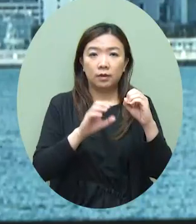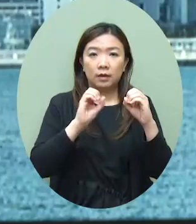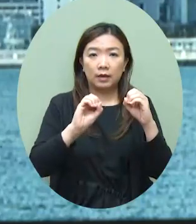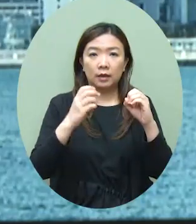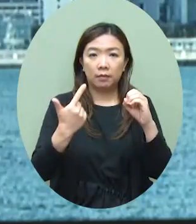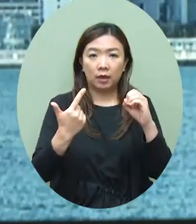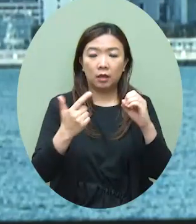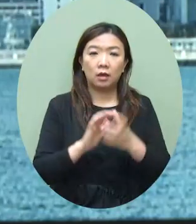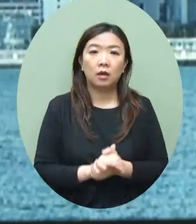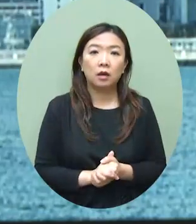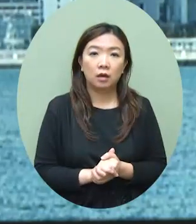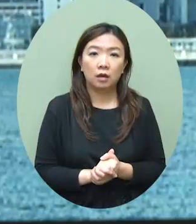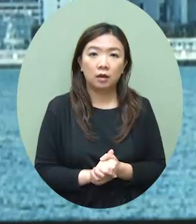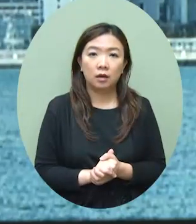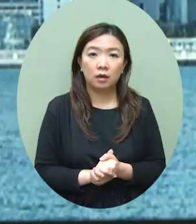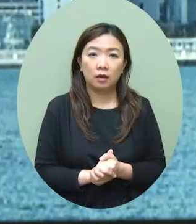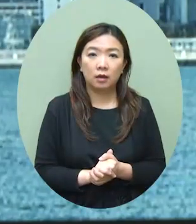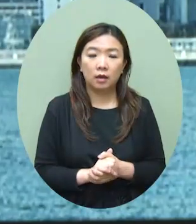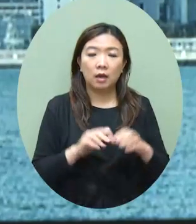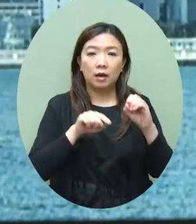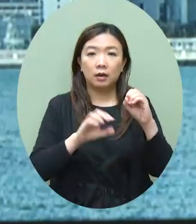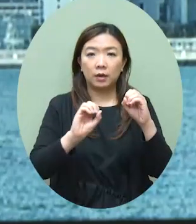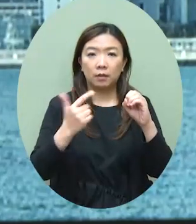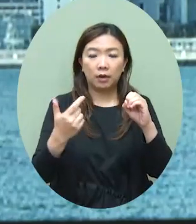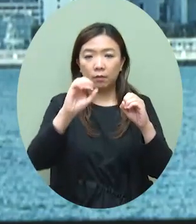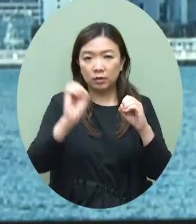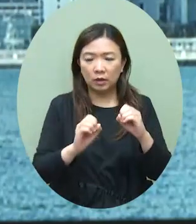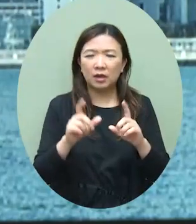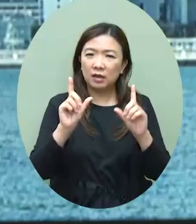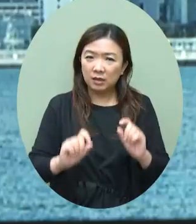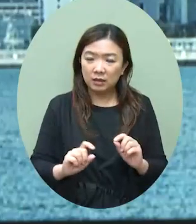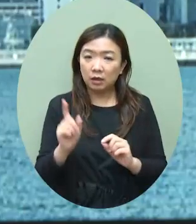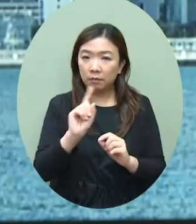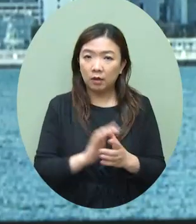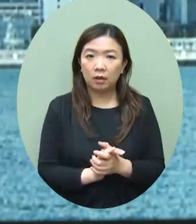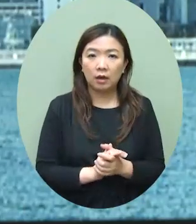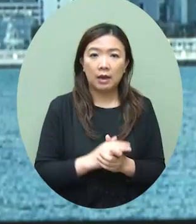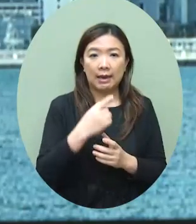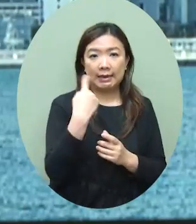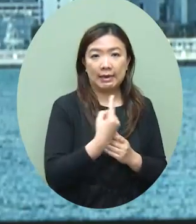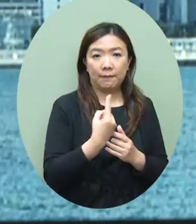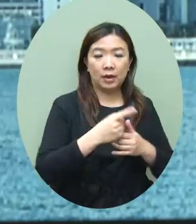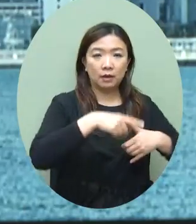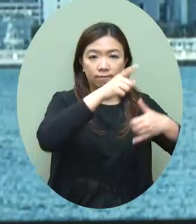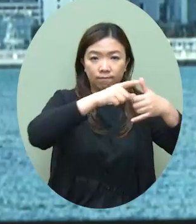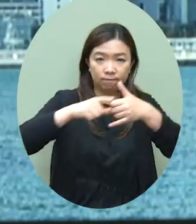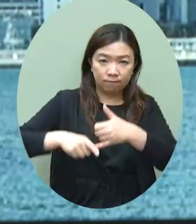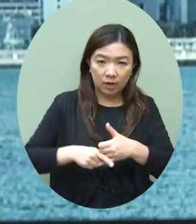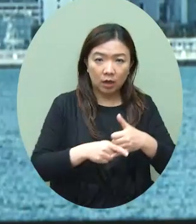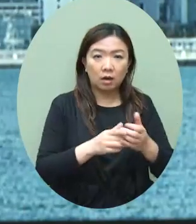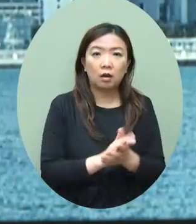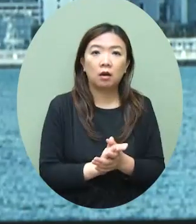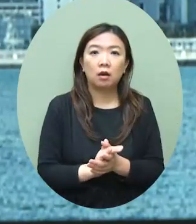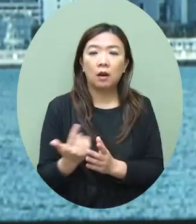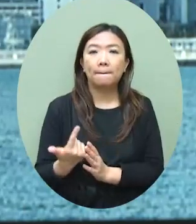0.08啊，係0.08%，即係10000個人裏邊嘅時點嘅患病嘅人數咧係8